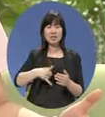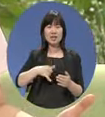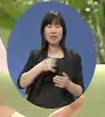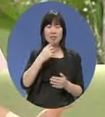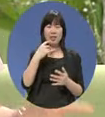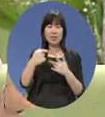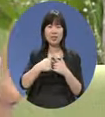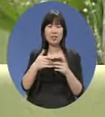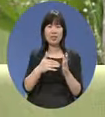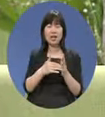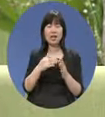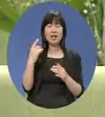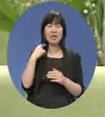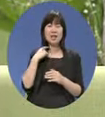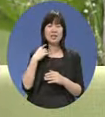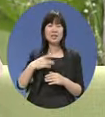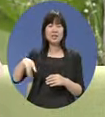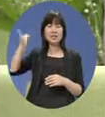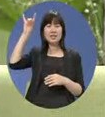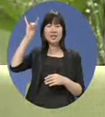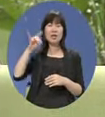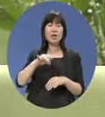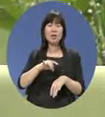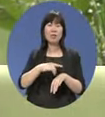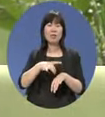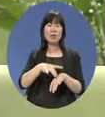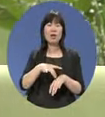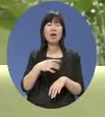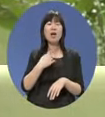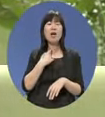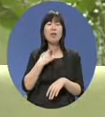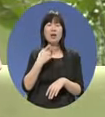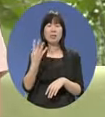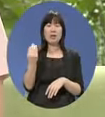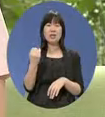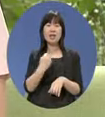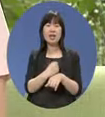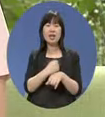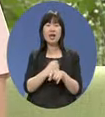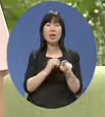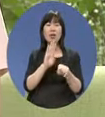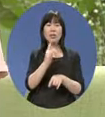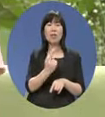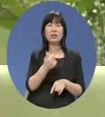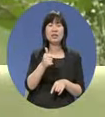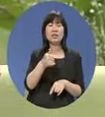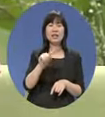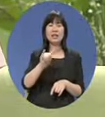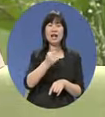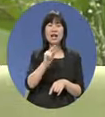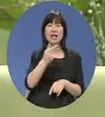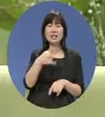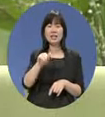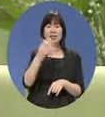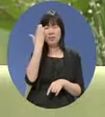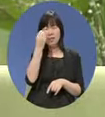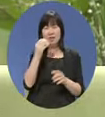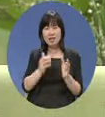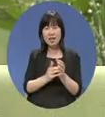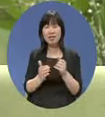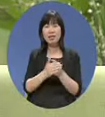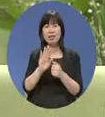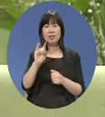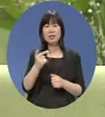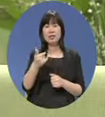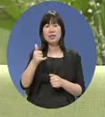맞춘 거예요. 기린의 목뼈가 몇 개일까요? 7개. 그래서 그거 어디서 알았니? 그랬더니 보니아니에서 봤대요. EBS 보니아니 이런 거 보셔야